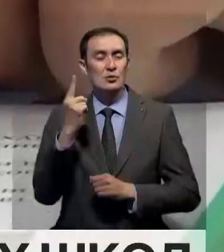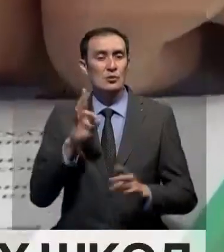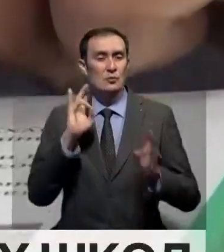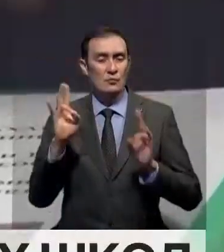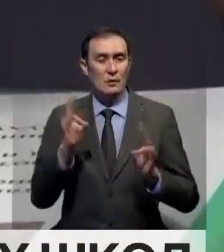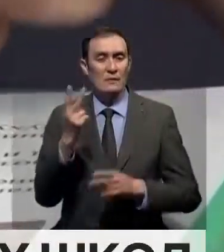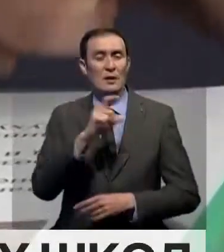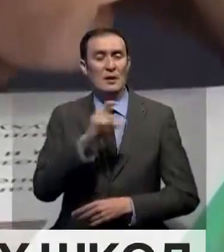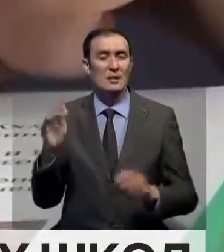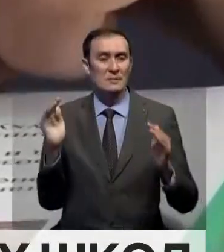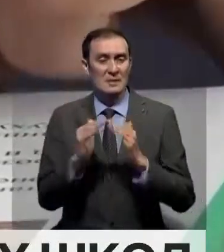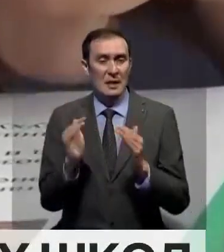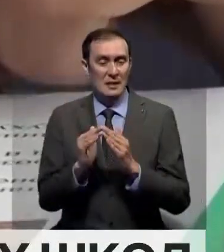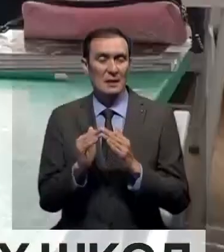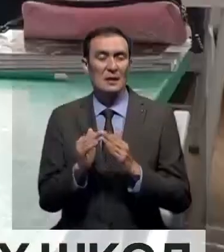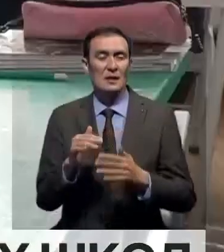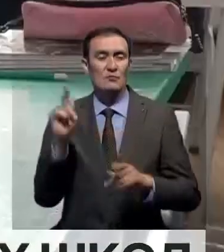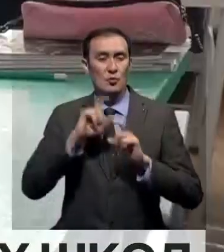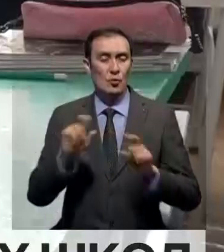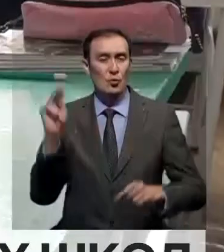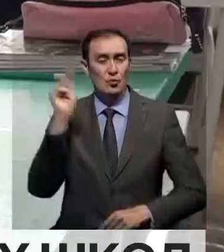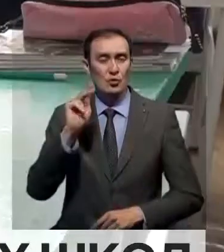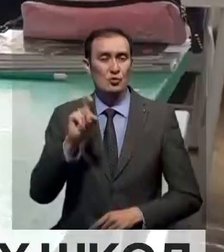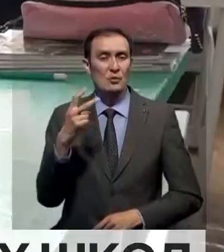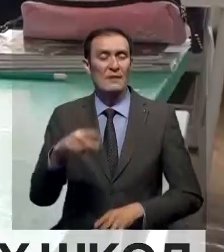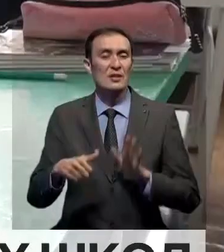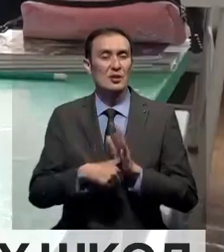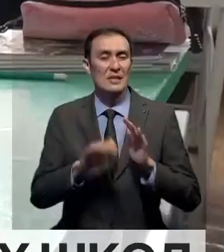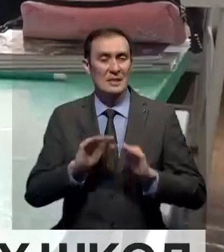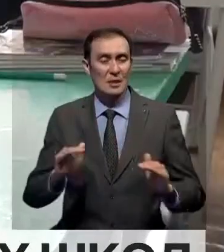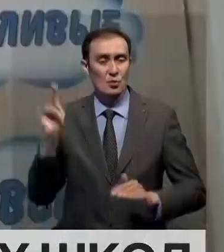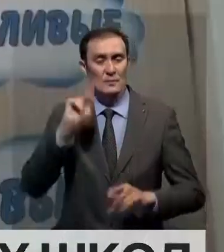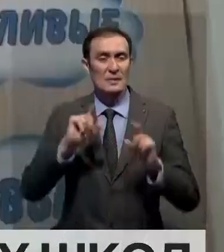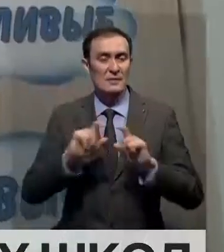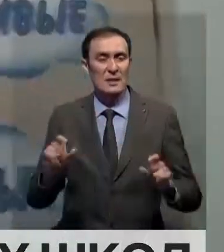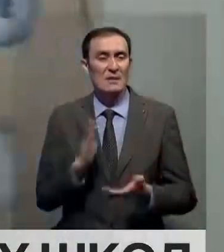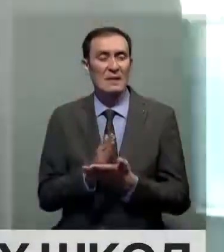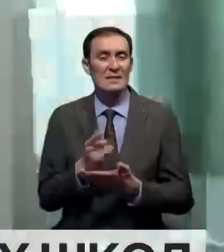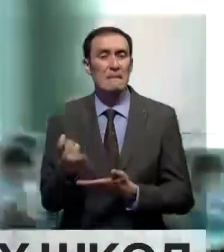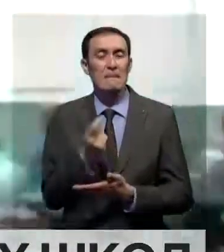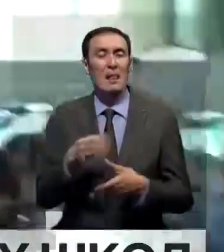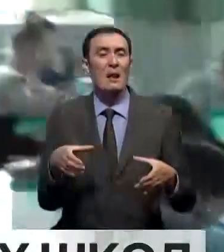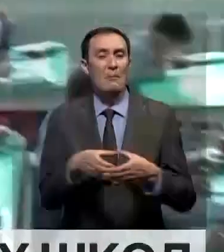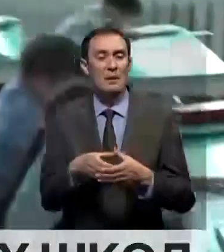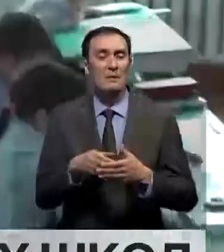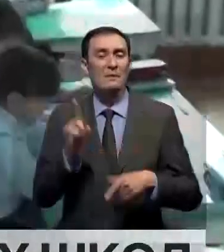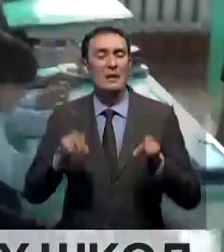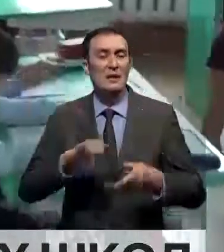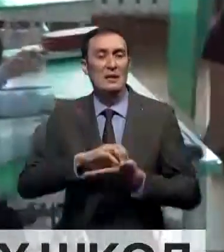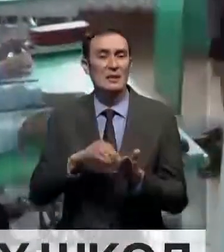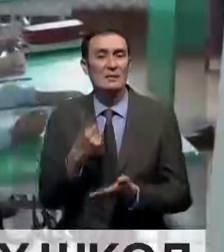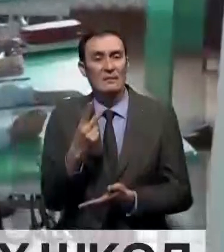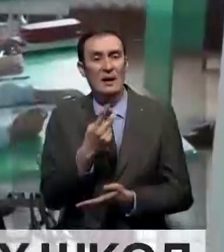В двухэтажном здании Архангельской средней школы учатся 126 детей. Учебное заведение считается малокомплектным. В некоторых классах всего